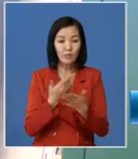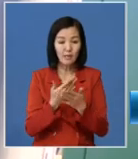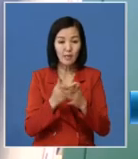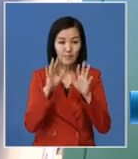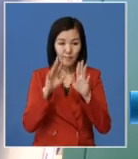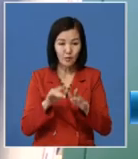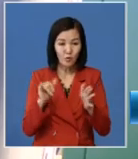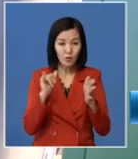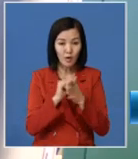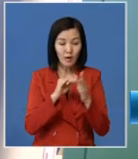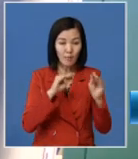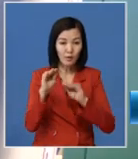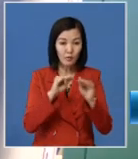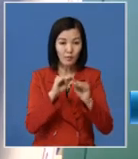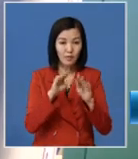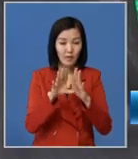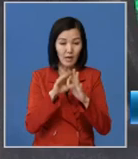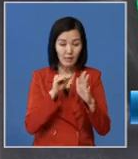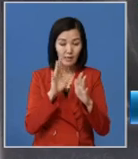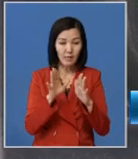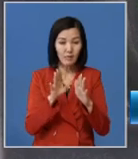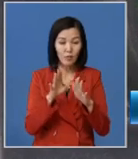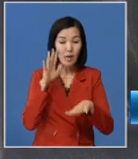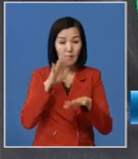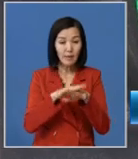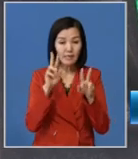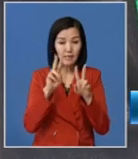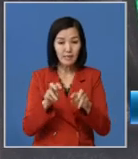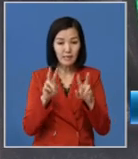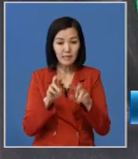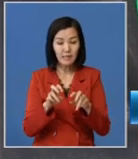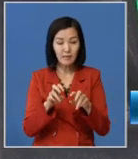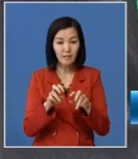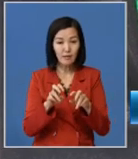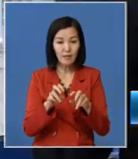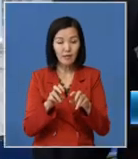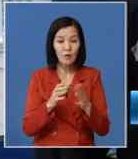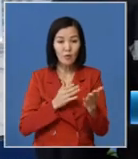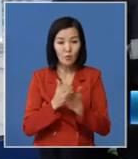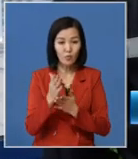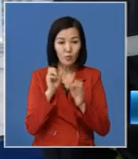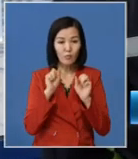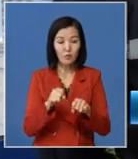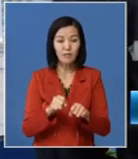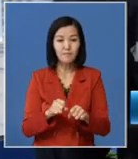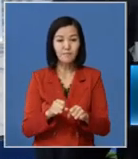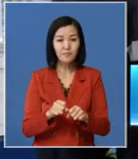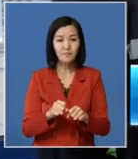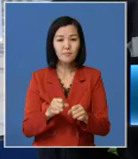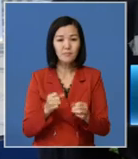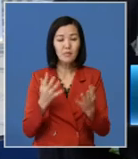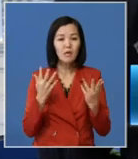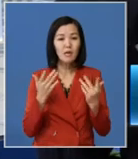анықтайды. Яғни оның номері бекеттің бірыңғай базасында тексеріліп, дәлізден іркіліссіз өтіп кете алады. Қай жерде өтті, қанша төлеу